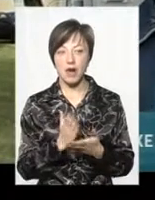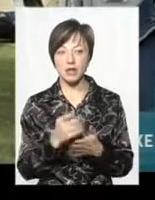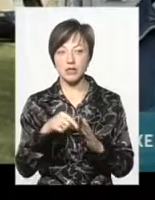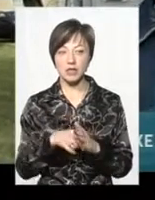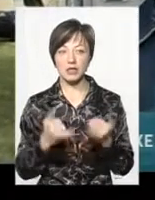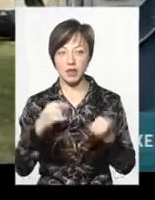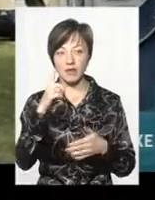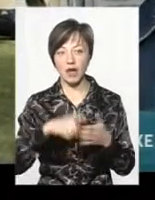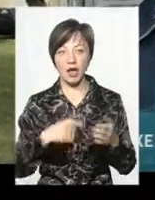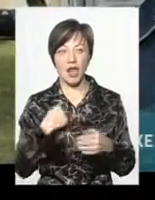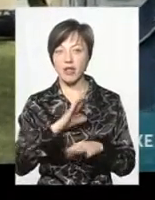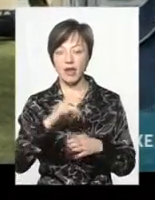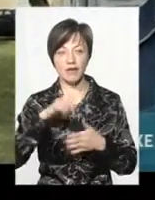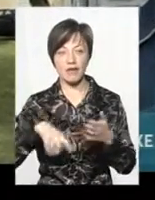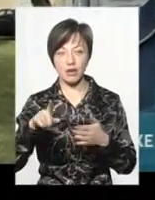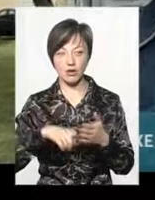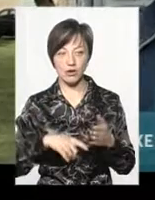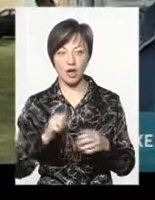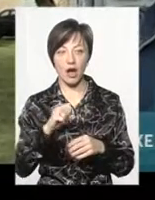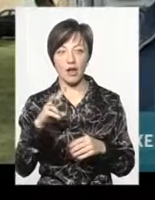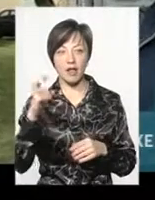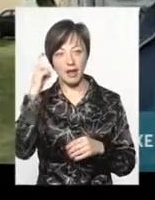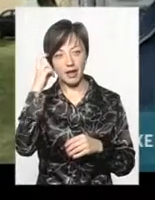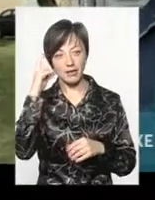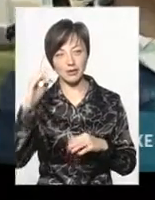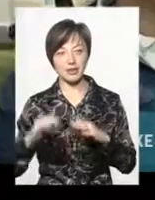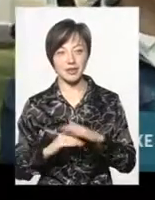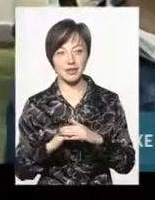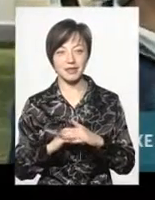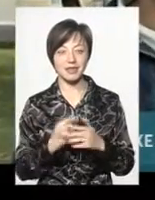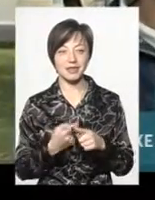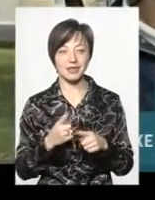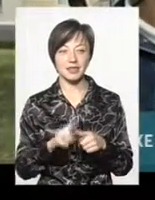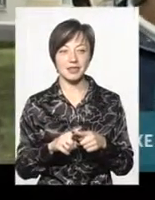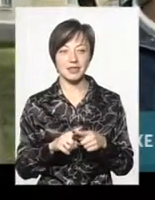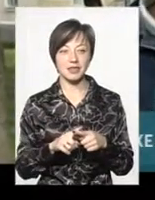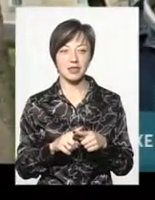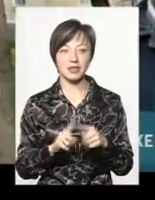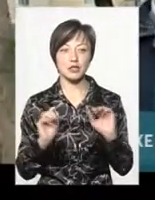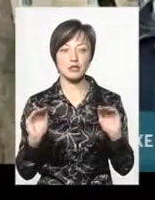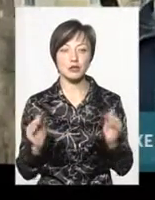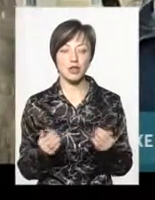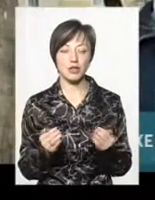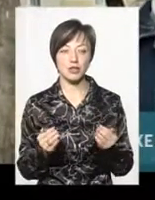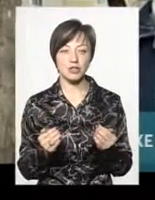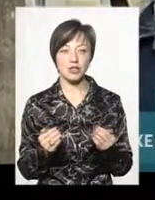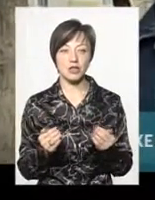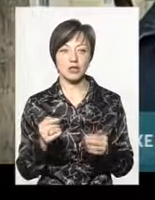взагалі-то атеїст, але я атеїст Київського патріархату. Це зменшення